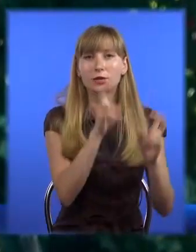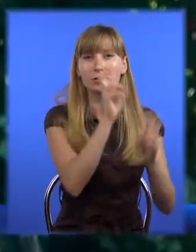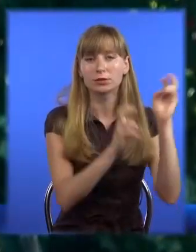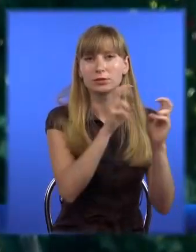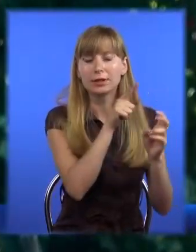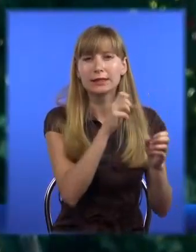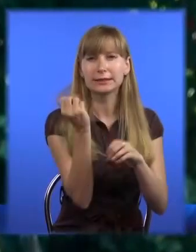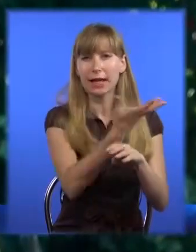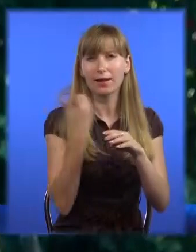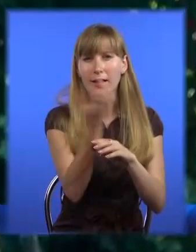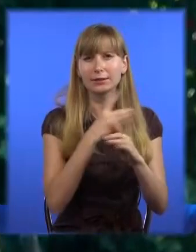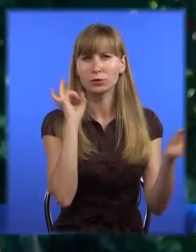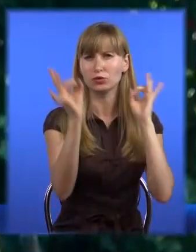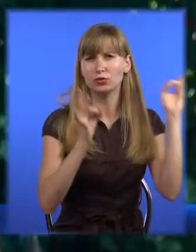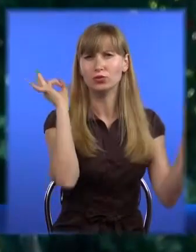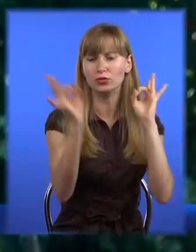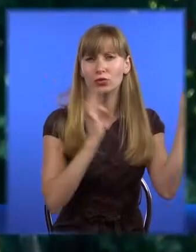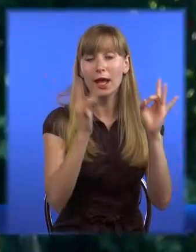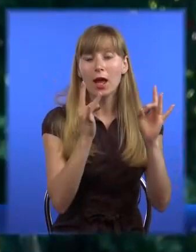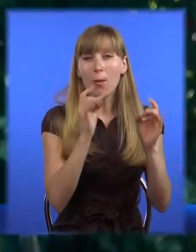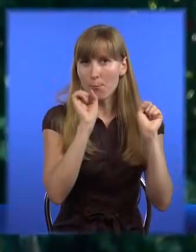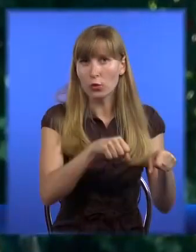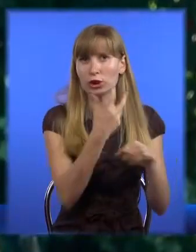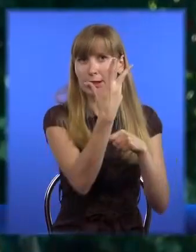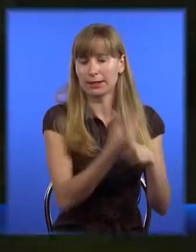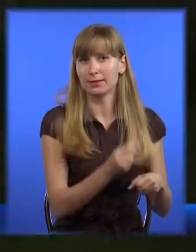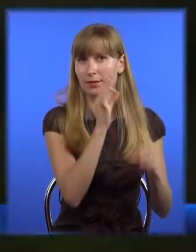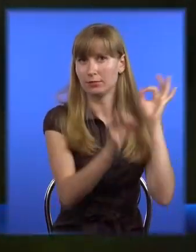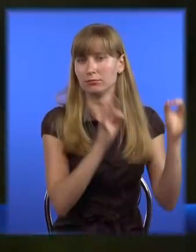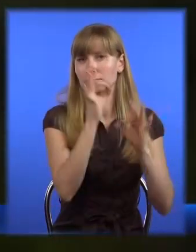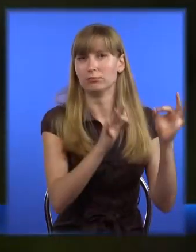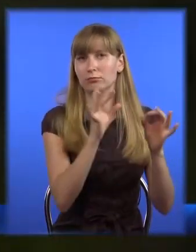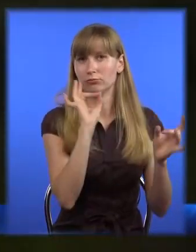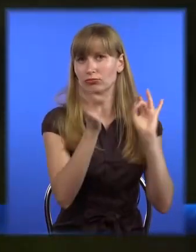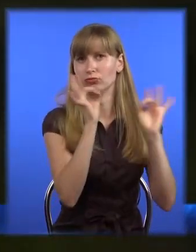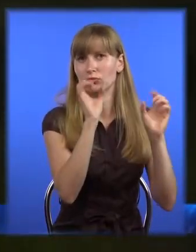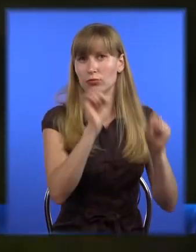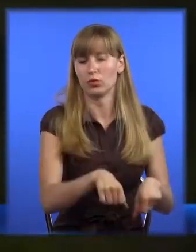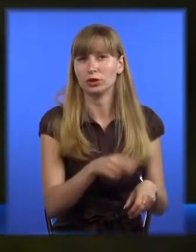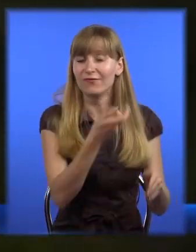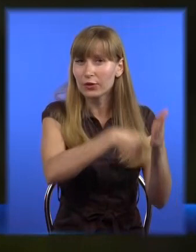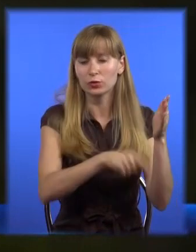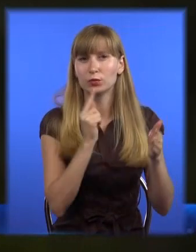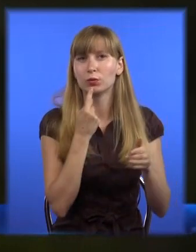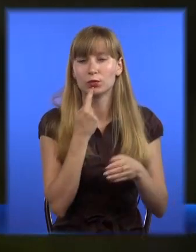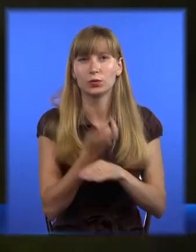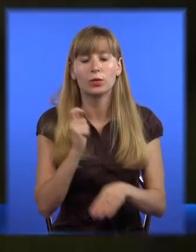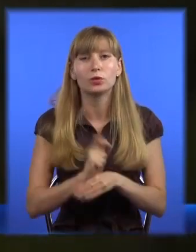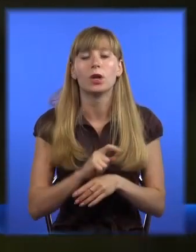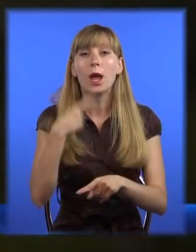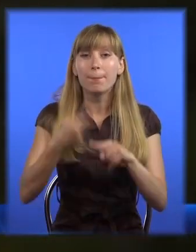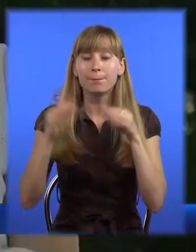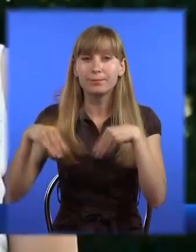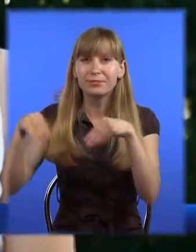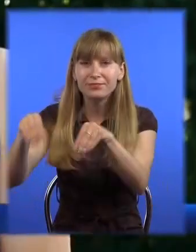на электроподстанции. Эта сигнализация может работать до 3 суток. Отключить ее очень тяжело. Через активну діяльність аграріїв сади й городи рясно вкриває